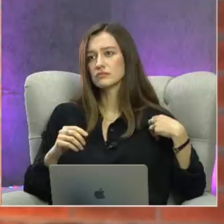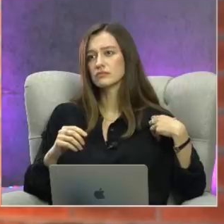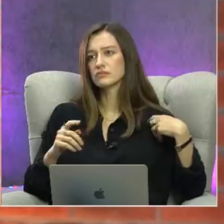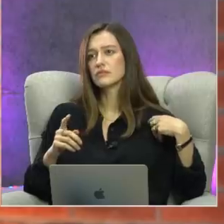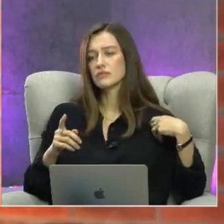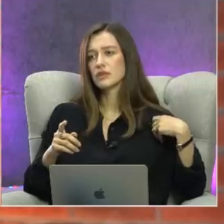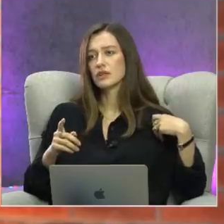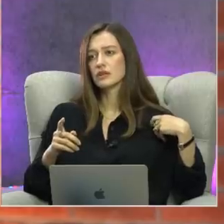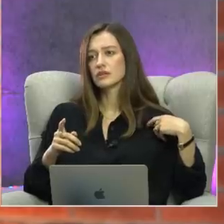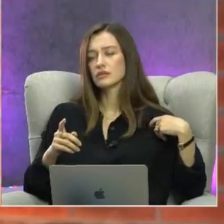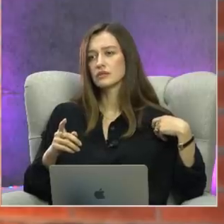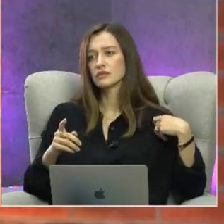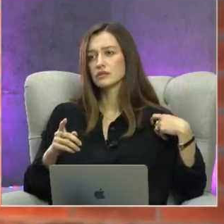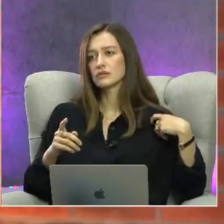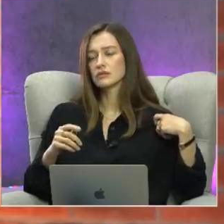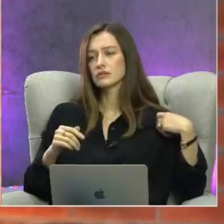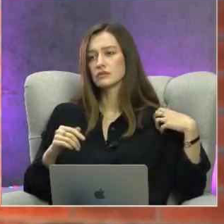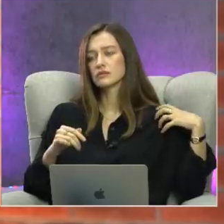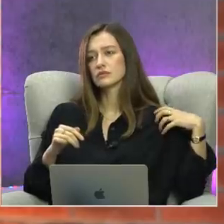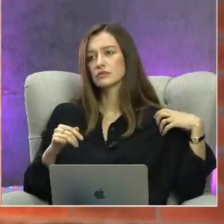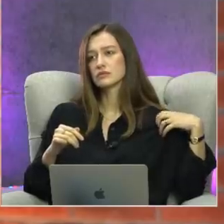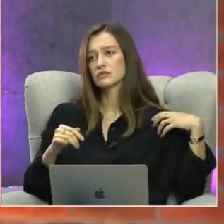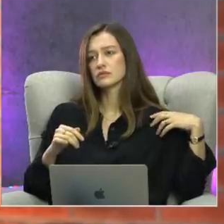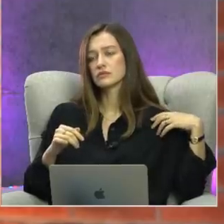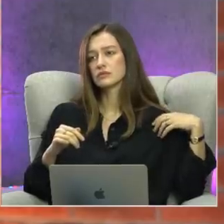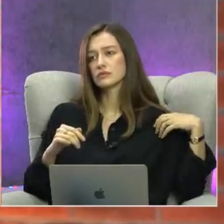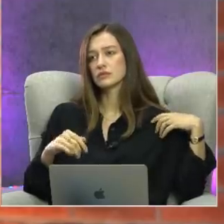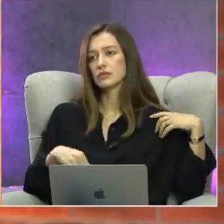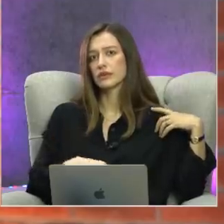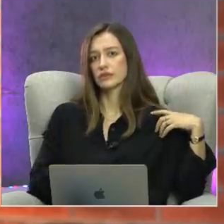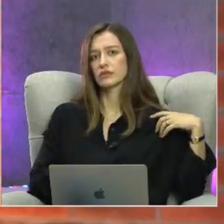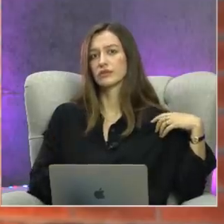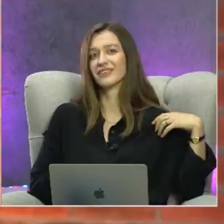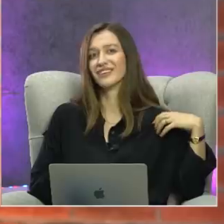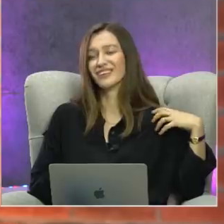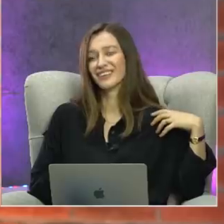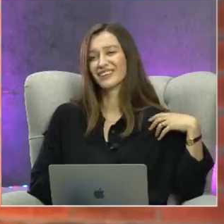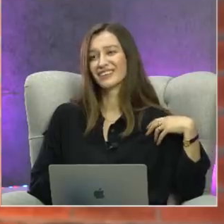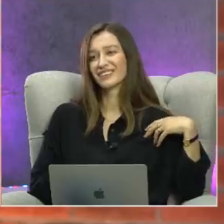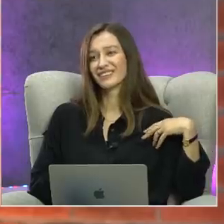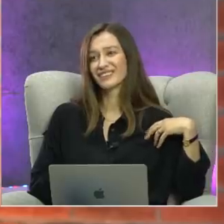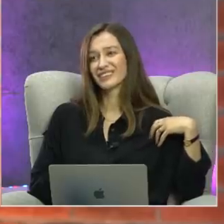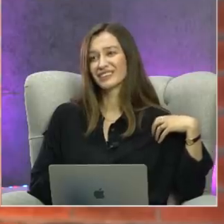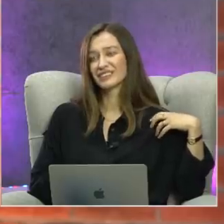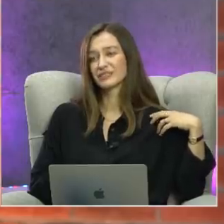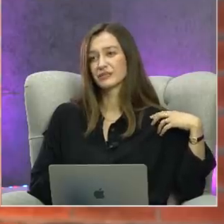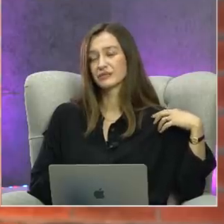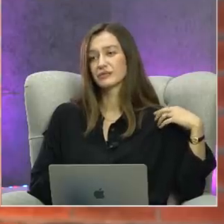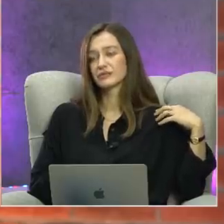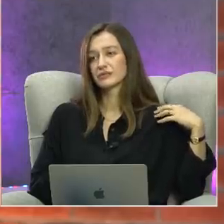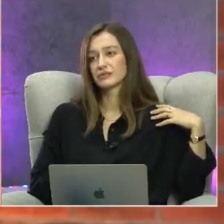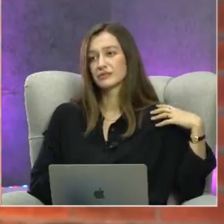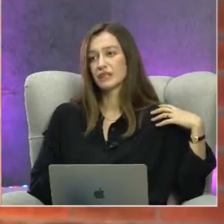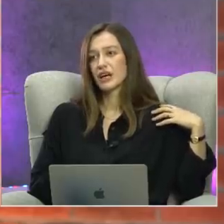bir ölçüsü olarak kullanırım. Yani herhangi bir hayvan türünü yeryüzüne silmenin bedelleri çok ağırdır arkadaşlar. Evet. O yüzden hiçbir hayvan öldürülmemelidir hemen. Öyle bir şey